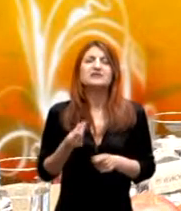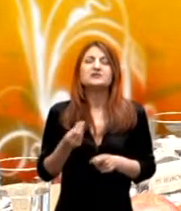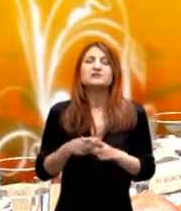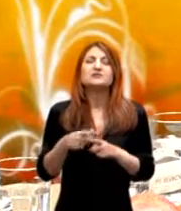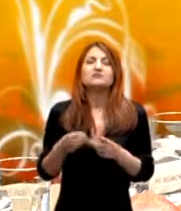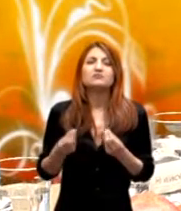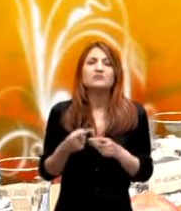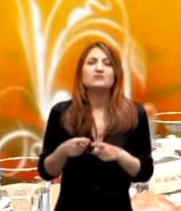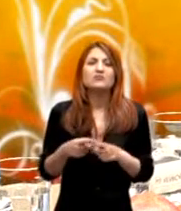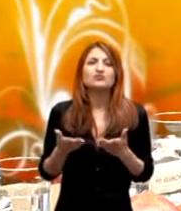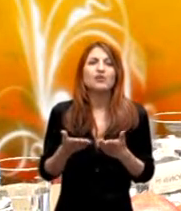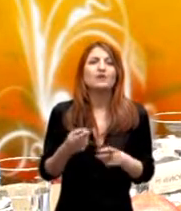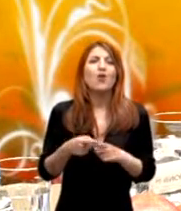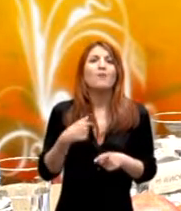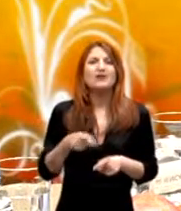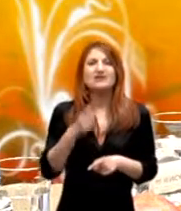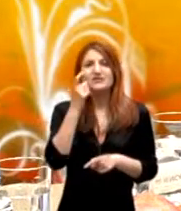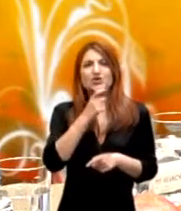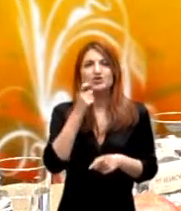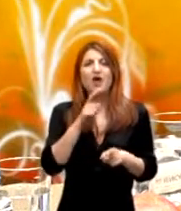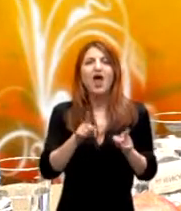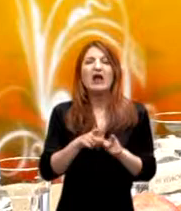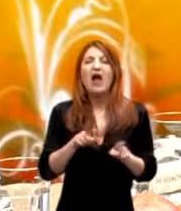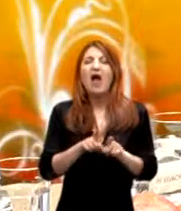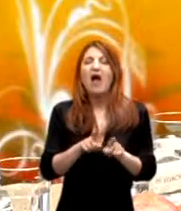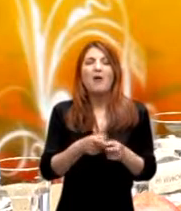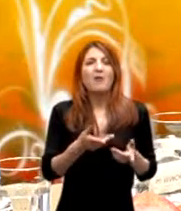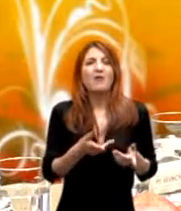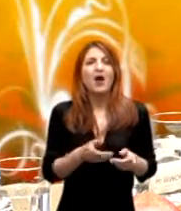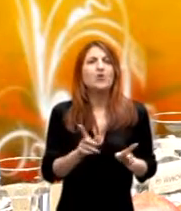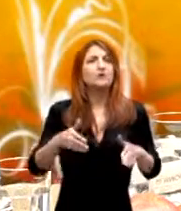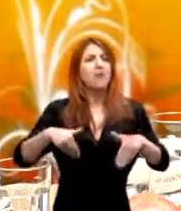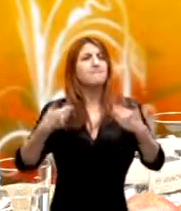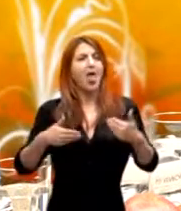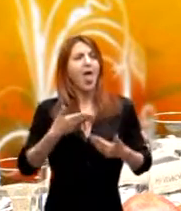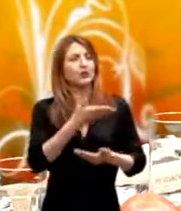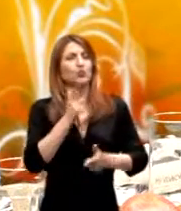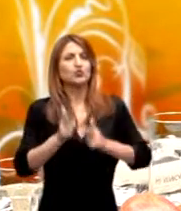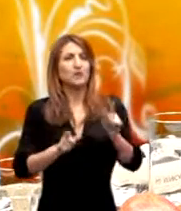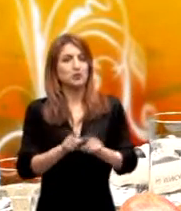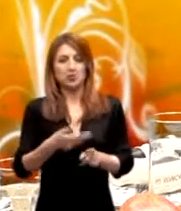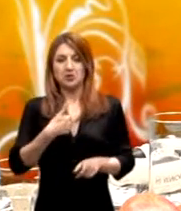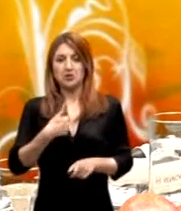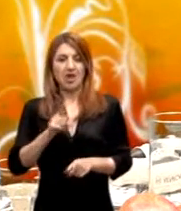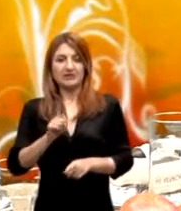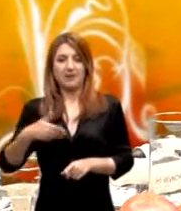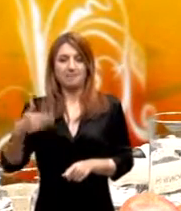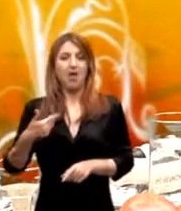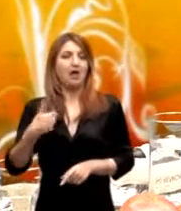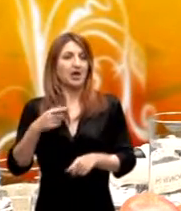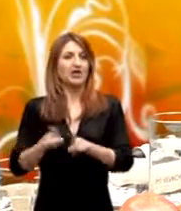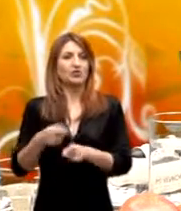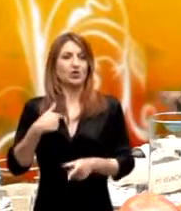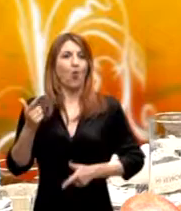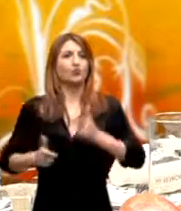Zašto? Zato što nekako mi se čini kao da ih olabavimo, da samo mladi čovjek uživa. Ja isto uživam, a nisam više mlada.